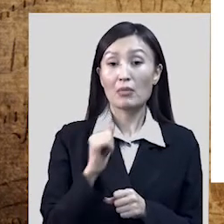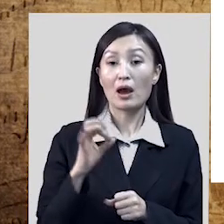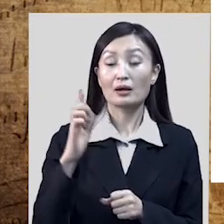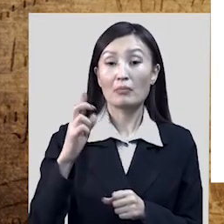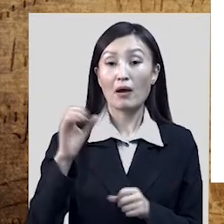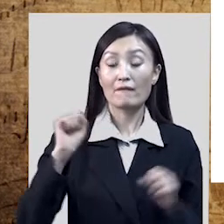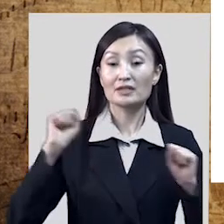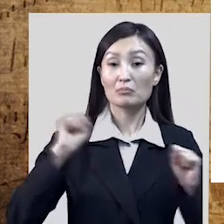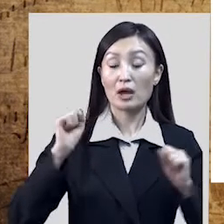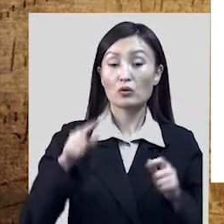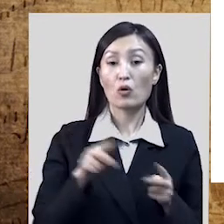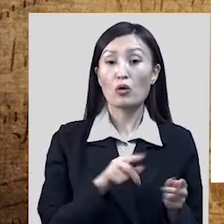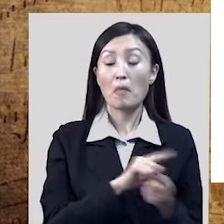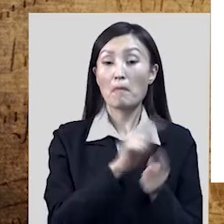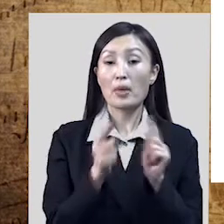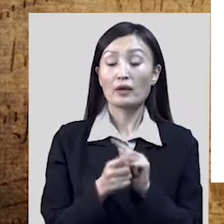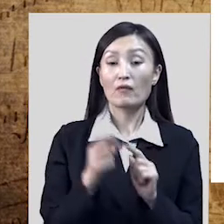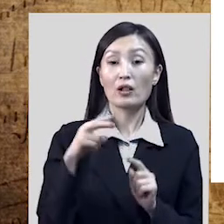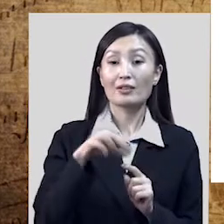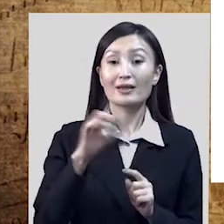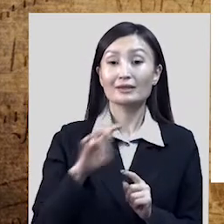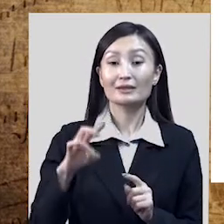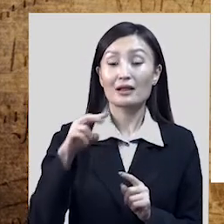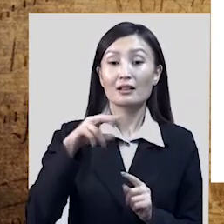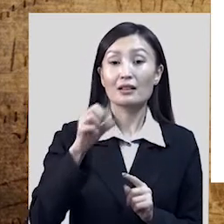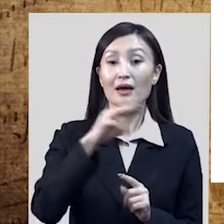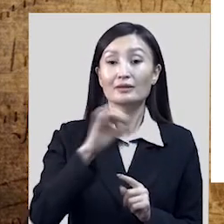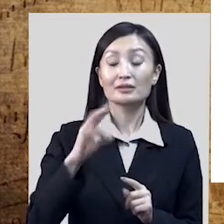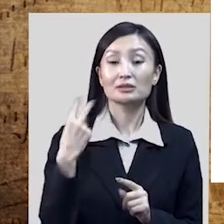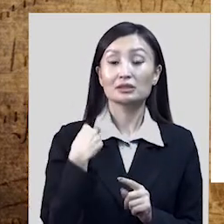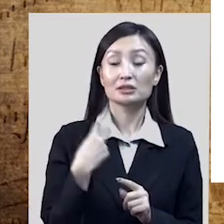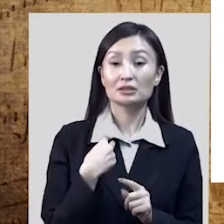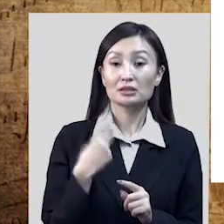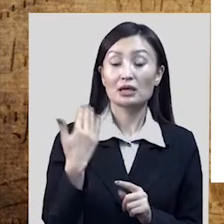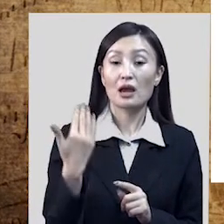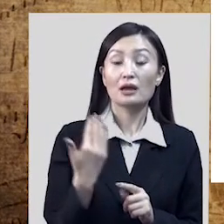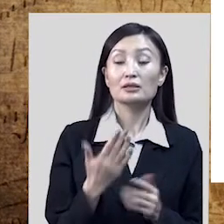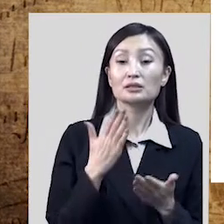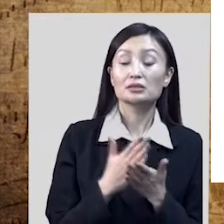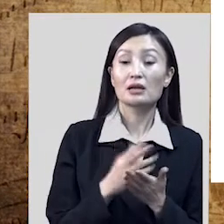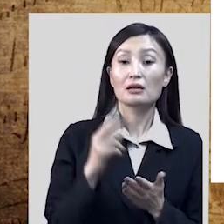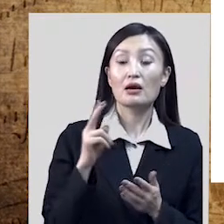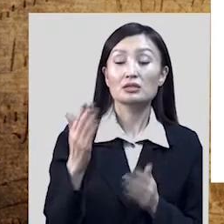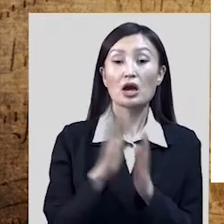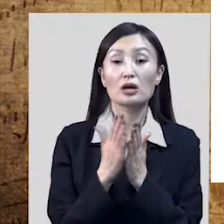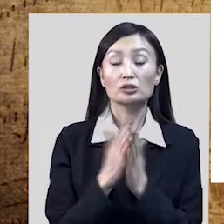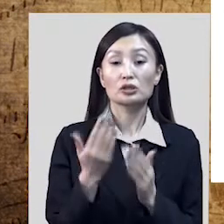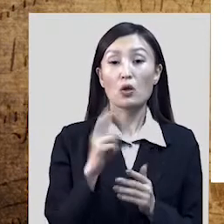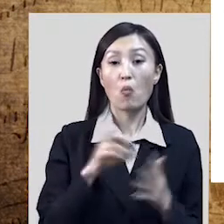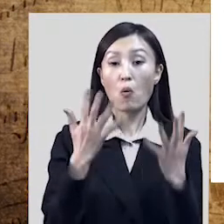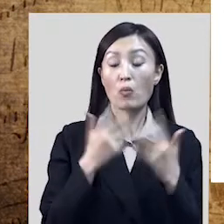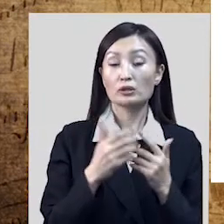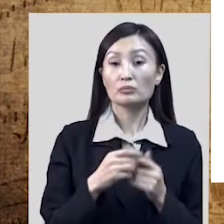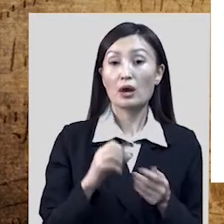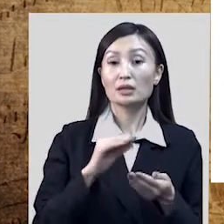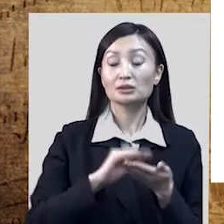испании он перевел их на латинский язык они стали классикой в англии и на континенте за книга аль-хорезми по математике